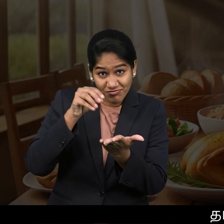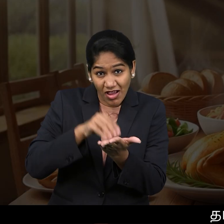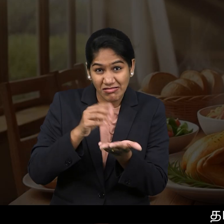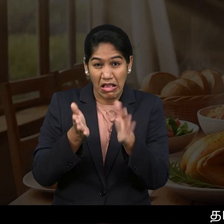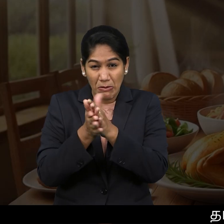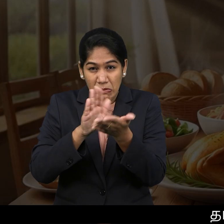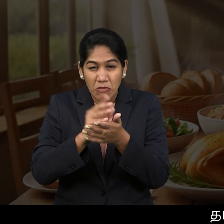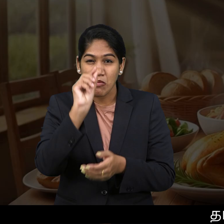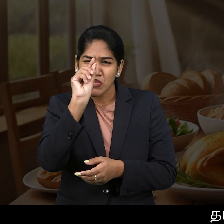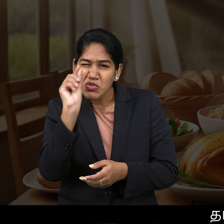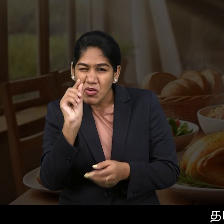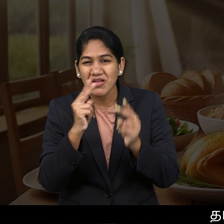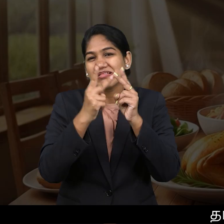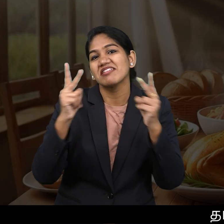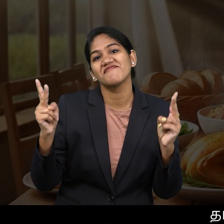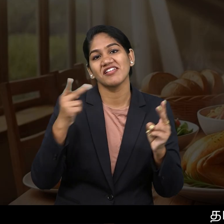தானியங்கள்,